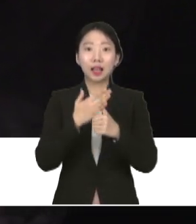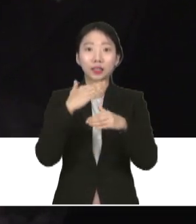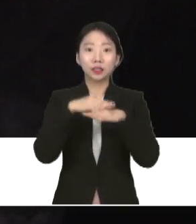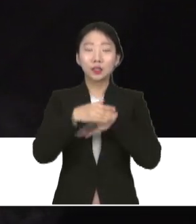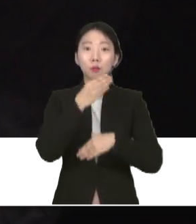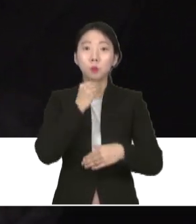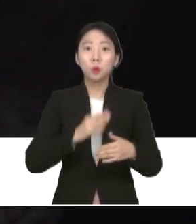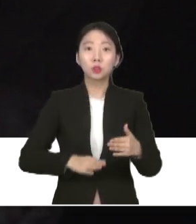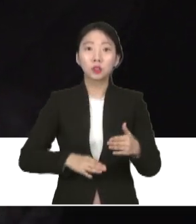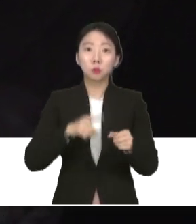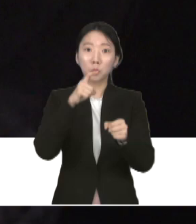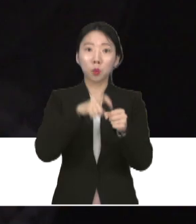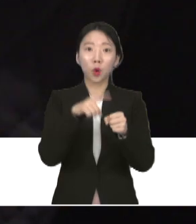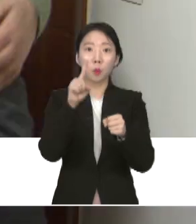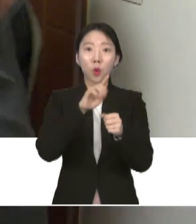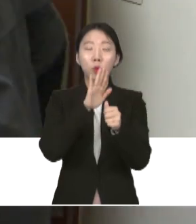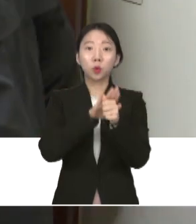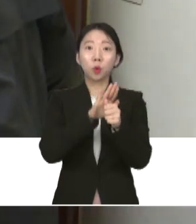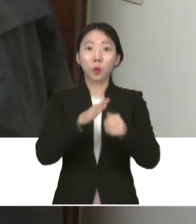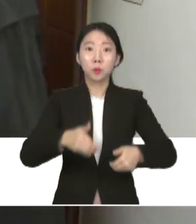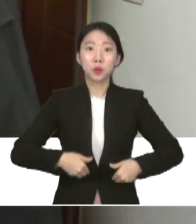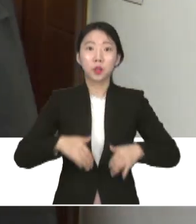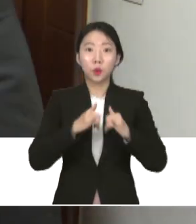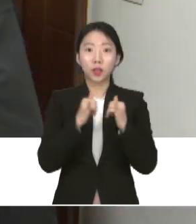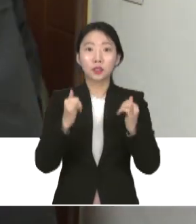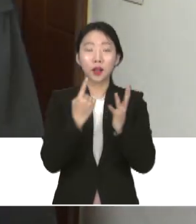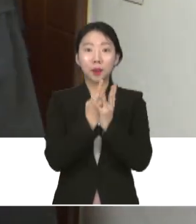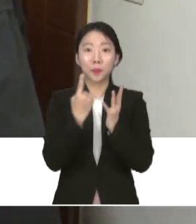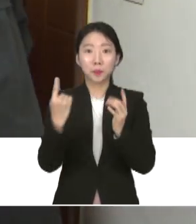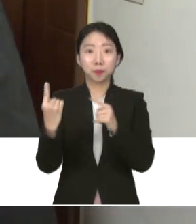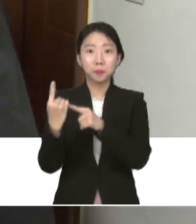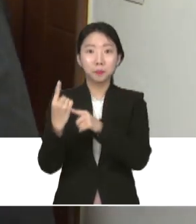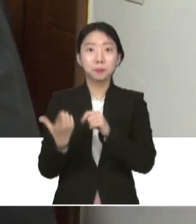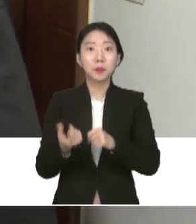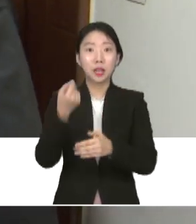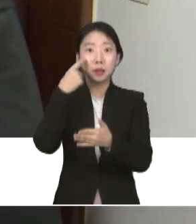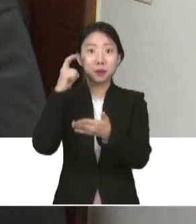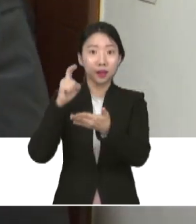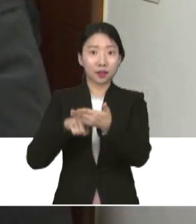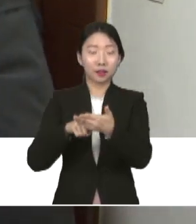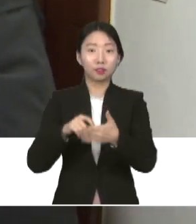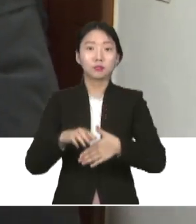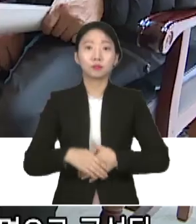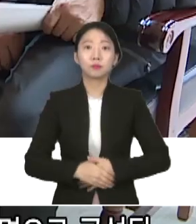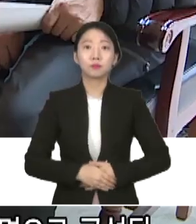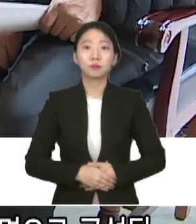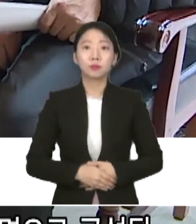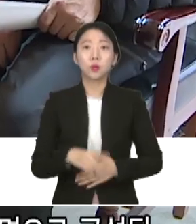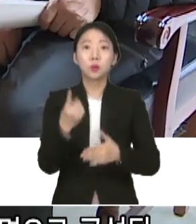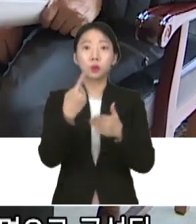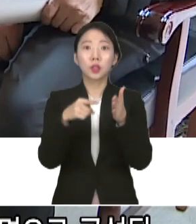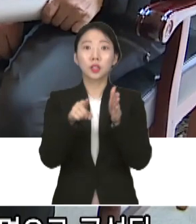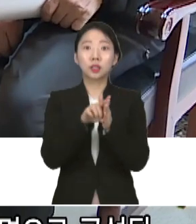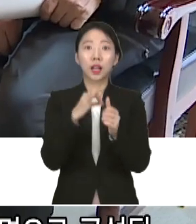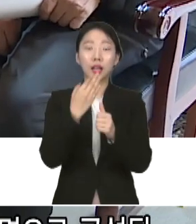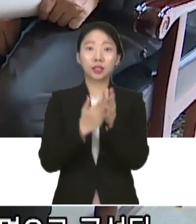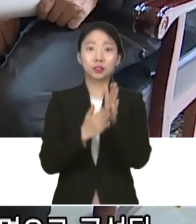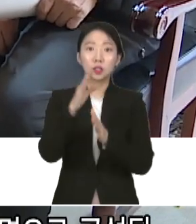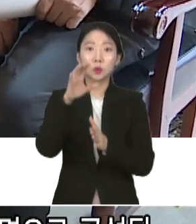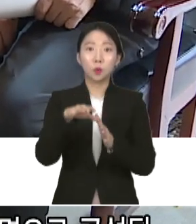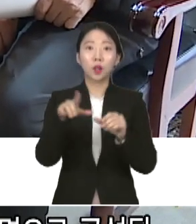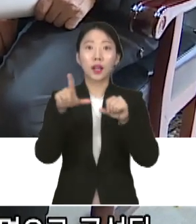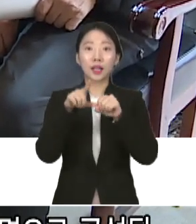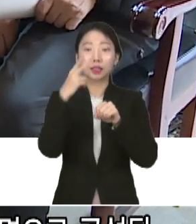안양역 붉지 모델의 주안점은 바로 도움이 필요한 복지 사각지대를 조기에 갈구하는 것 이를 위해 아냐